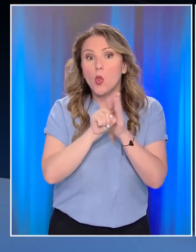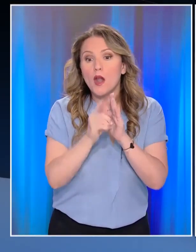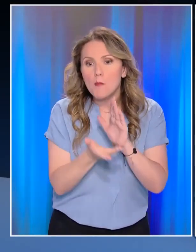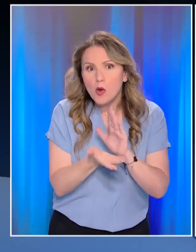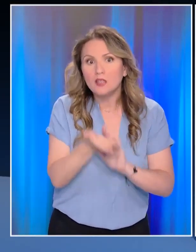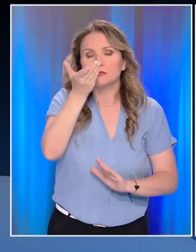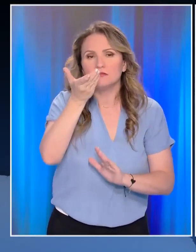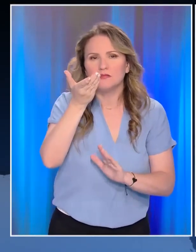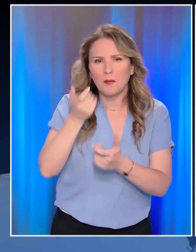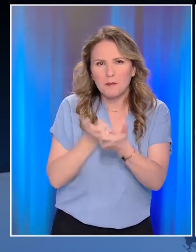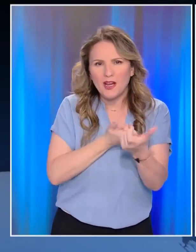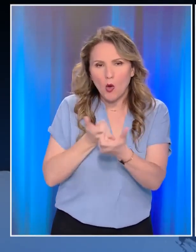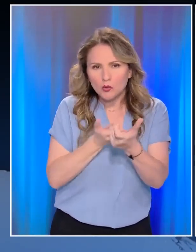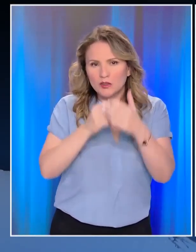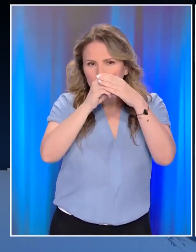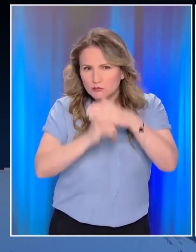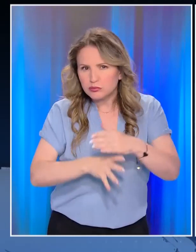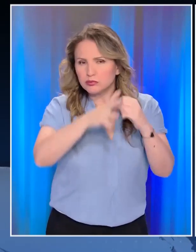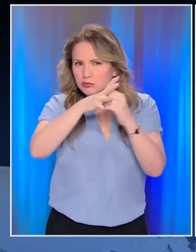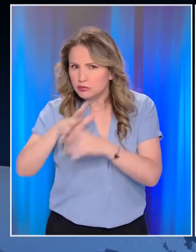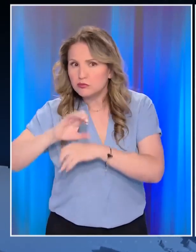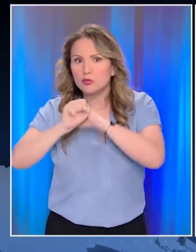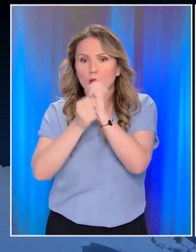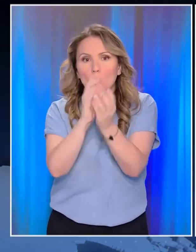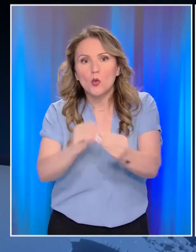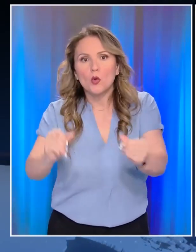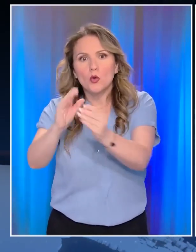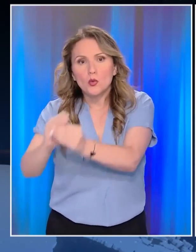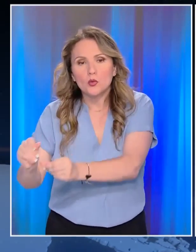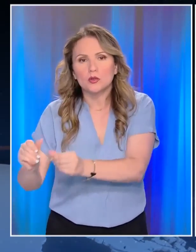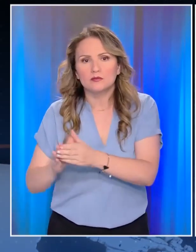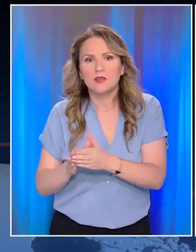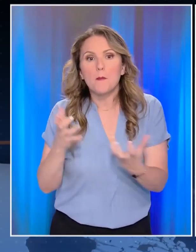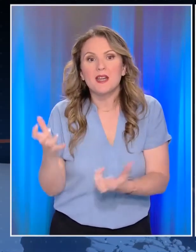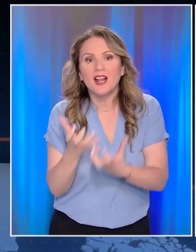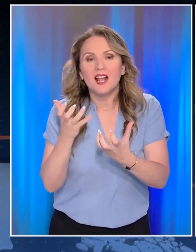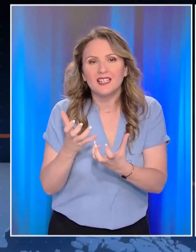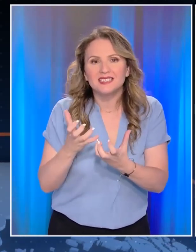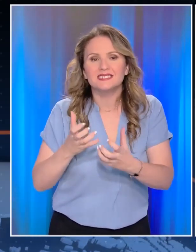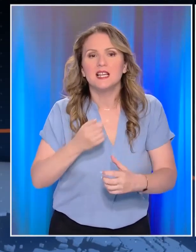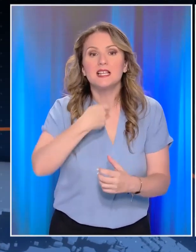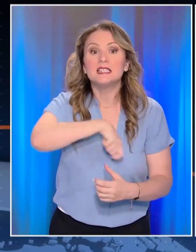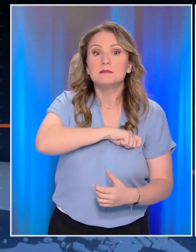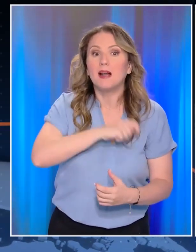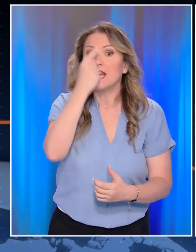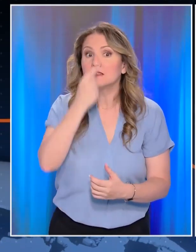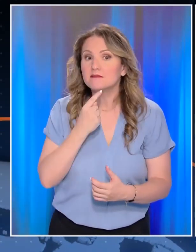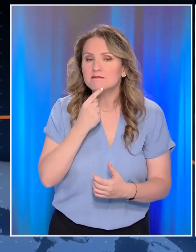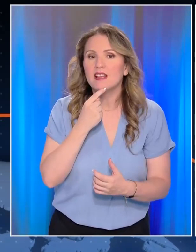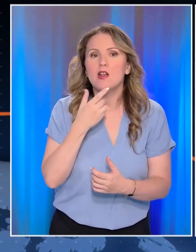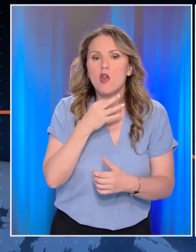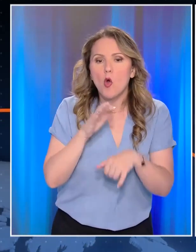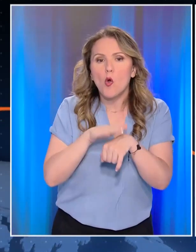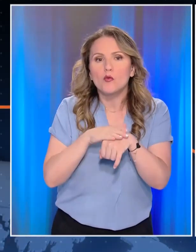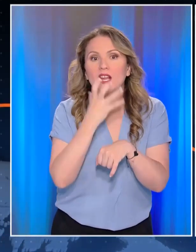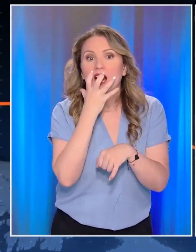temperatures. Οι πυροσβεστικές δυνάμεις δίνουν μάχη με την πύρινη λέλαπα. Οι πυρκαγιές στην Ιβηρική Χερσόνησο έχουν προκληθεί από το φωνικό καύσωνα και